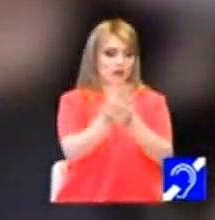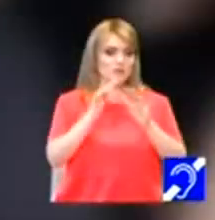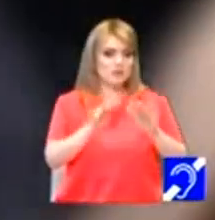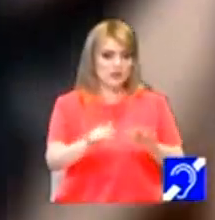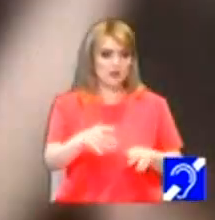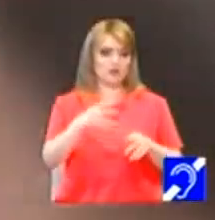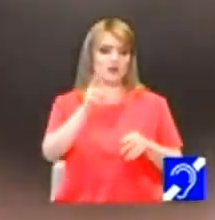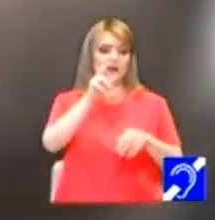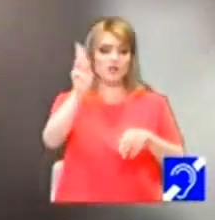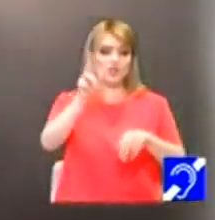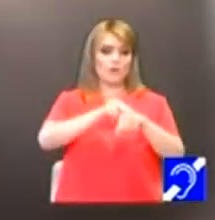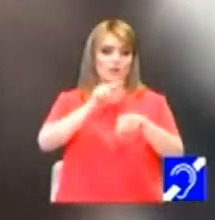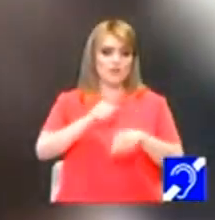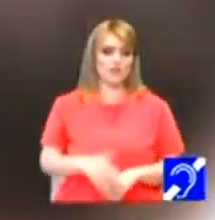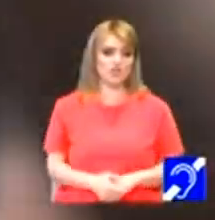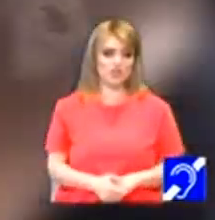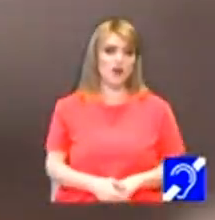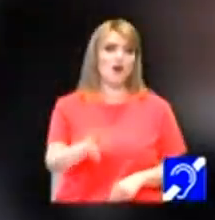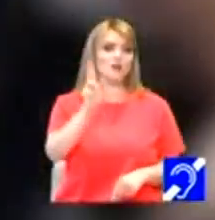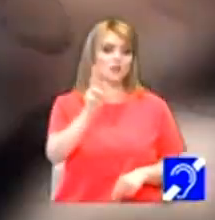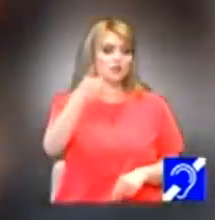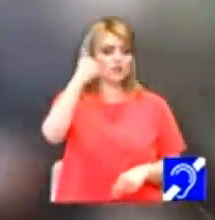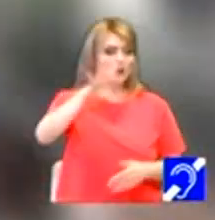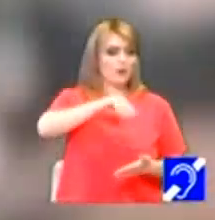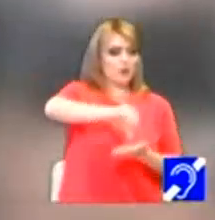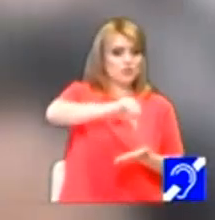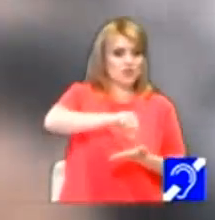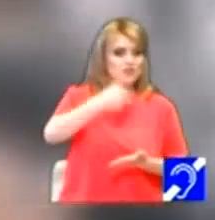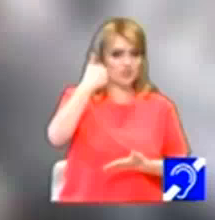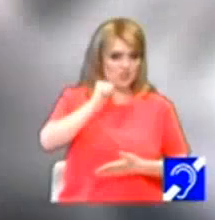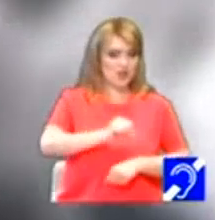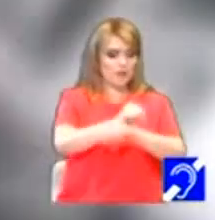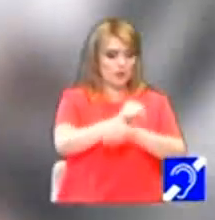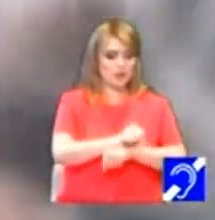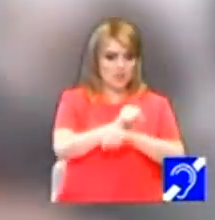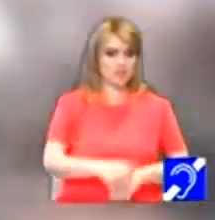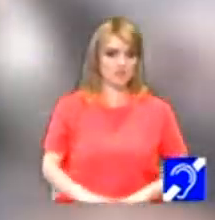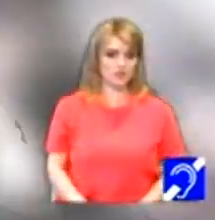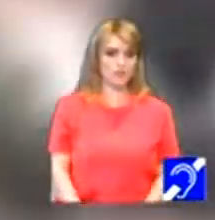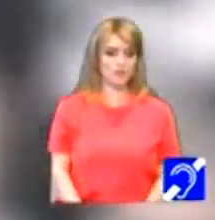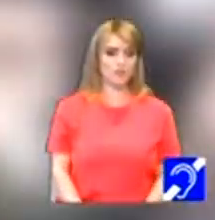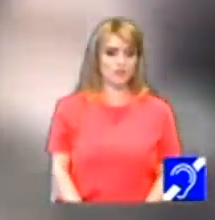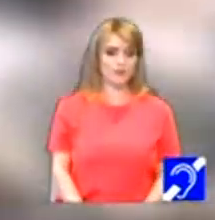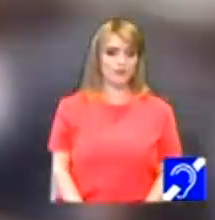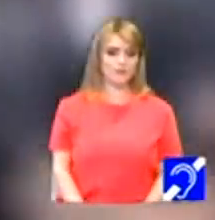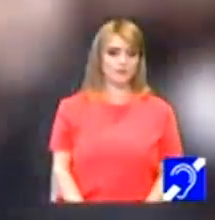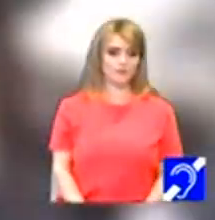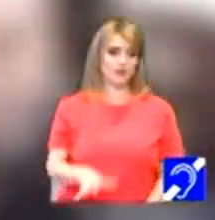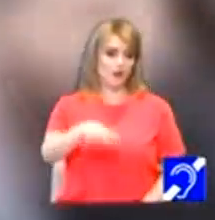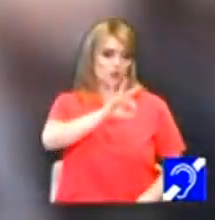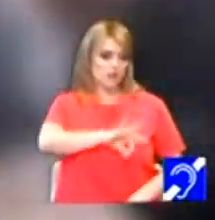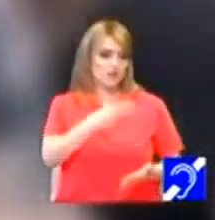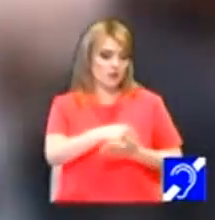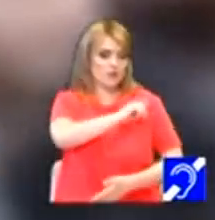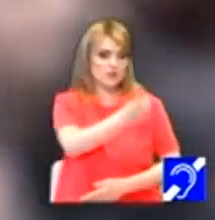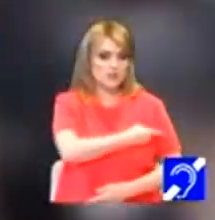și obiective cu privire la acțiunile angajaților de la interne implicați în menținerea ordinii publice în cadrul protestelor. Utilizarea forței poate